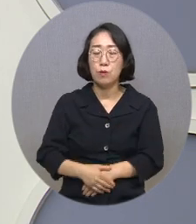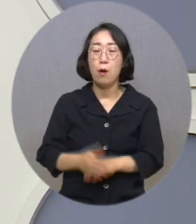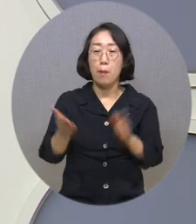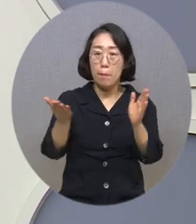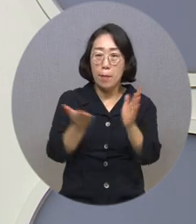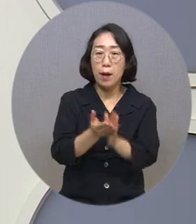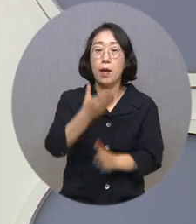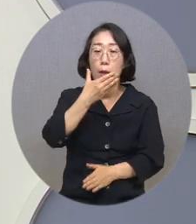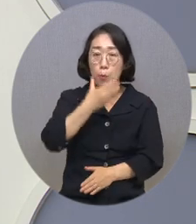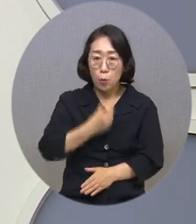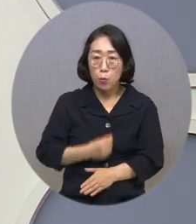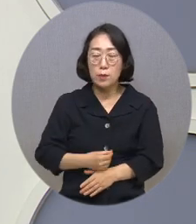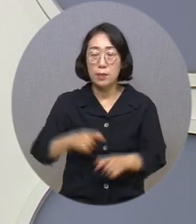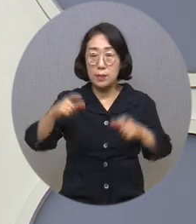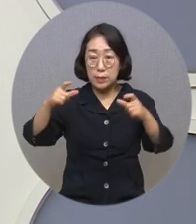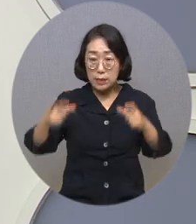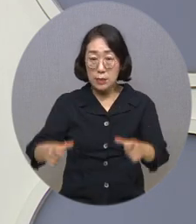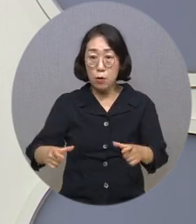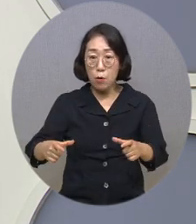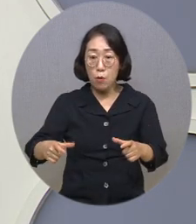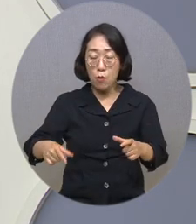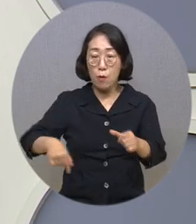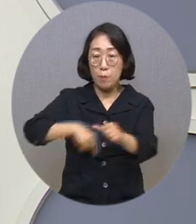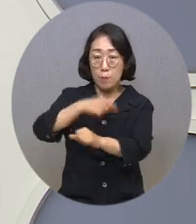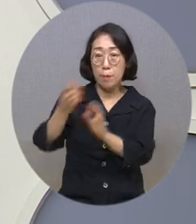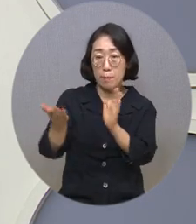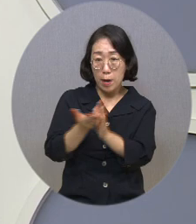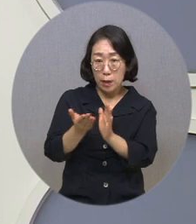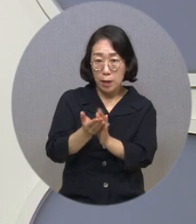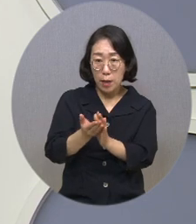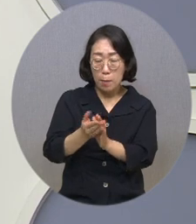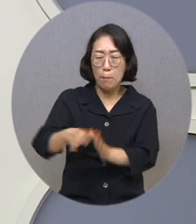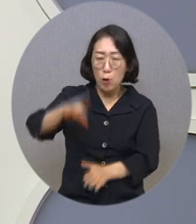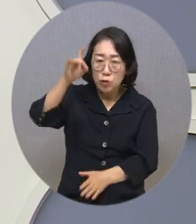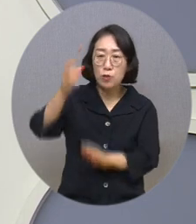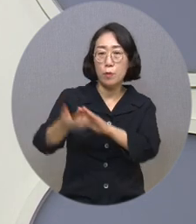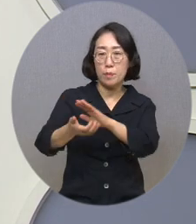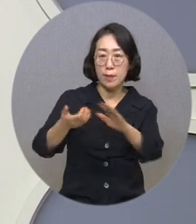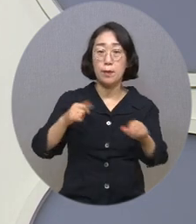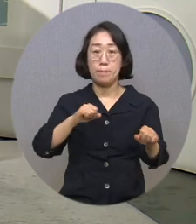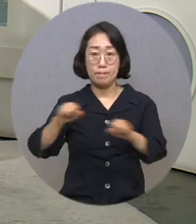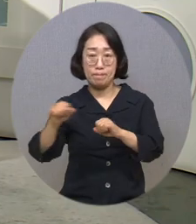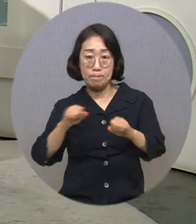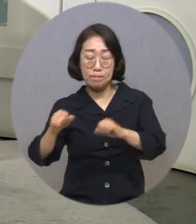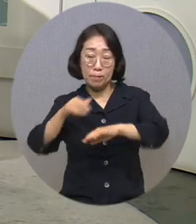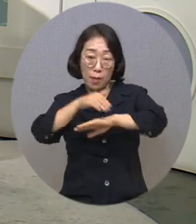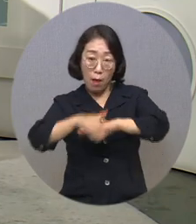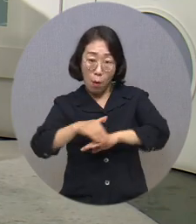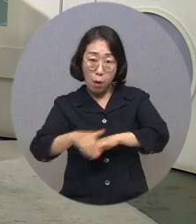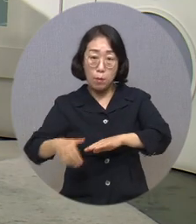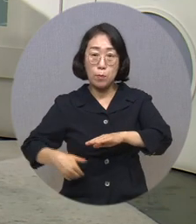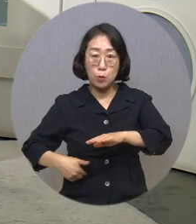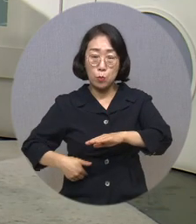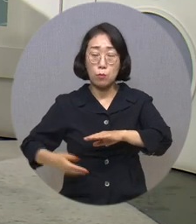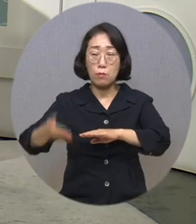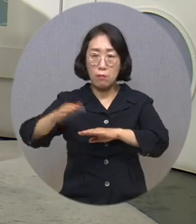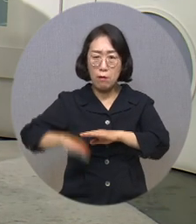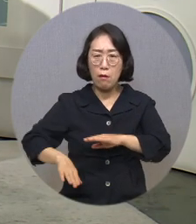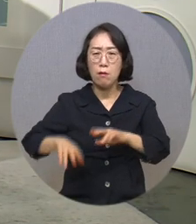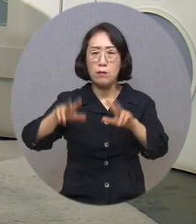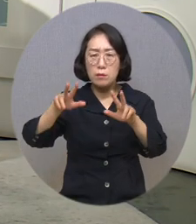또 지역의 수요에 맞게 대학이 앞서가야 되거든요, 지금. 네. 근데 이게 지금까지는